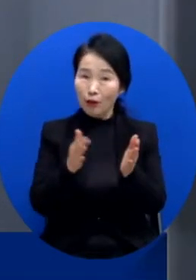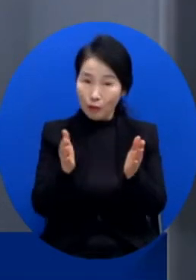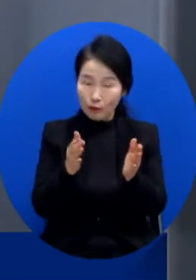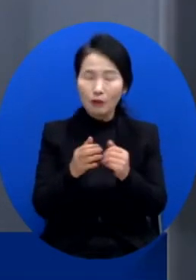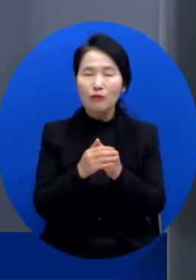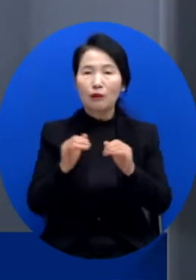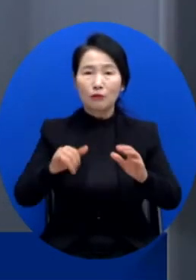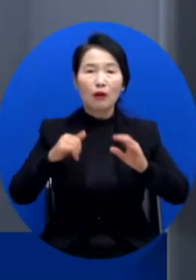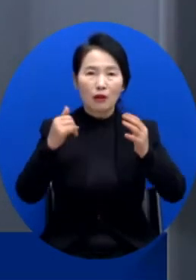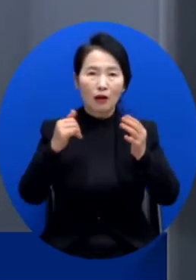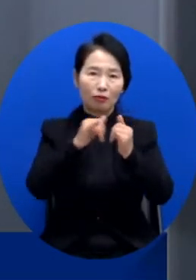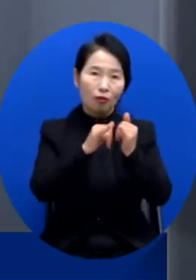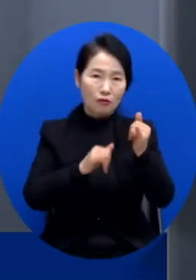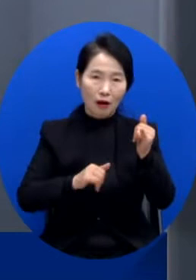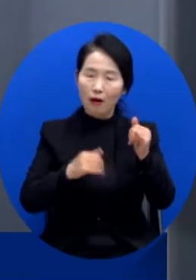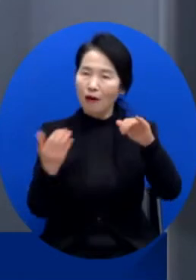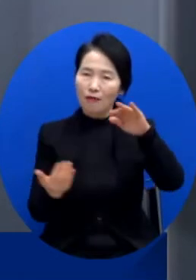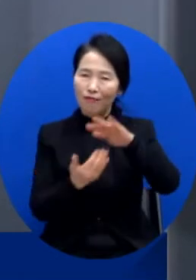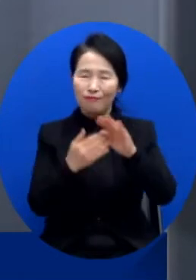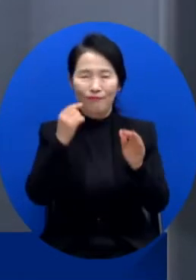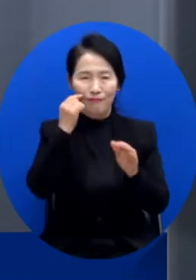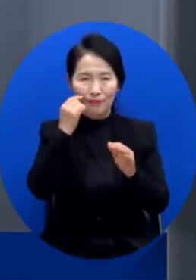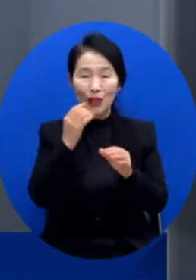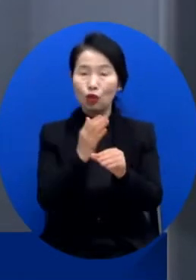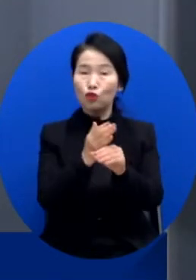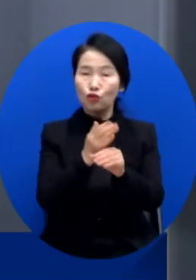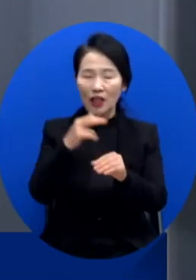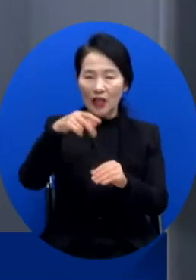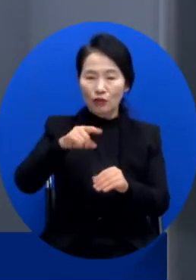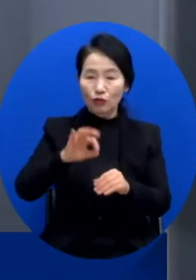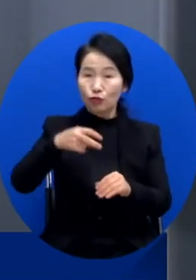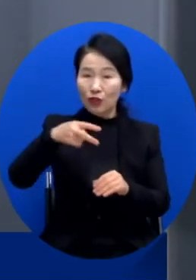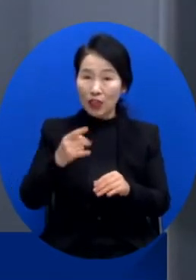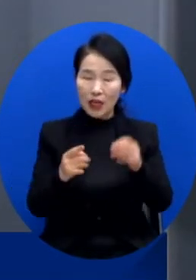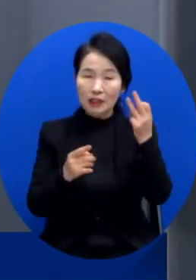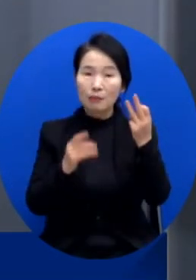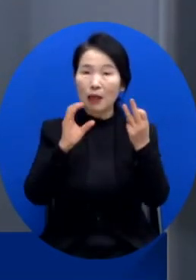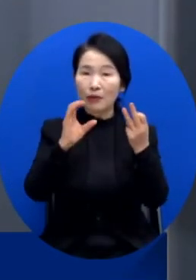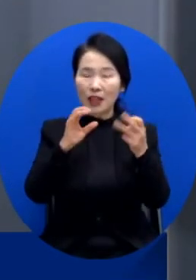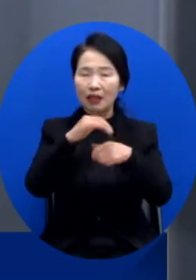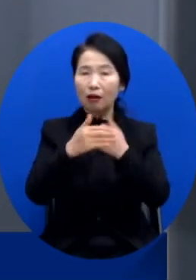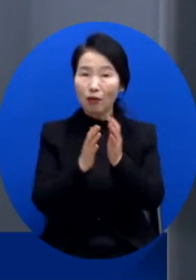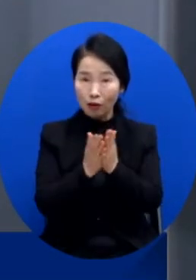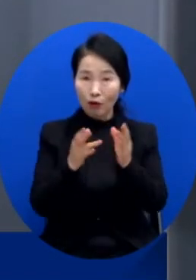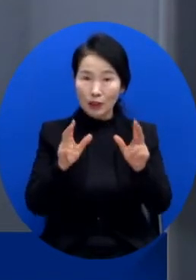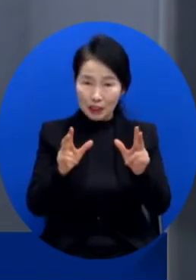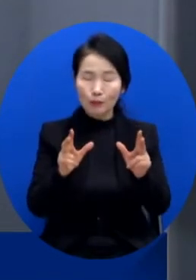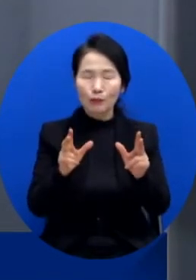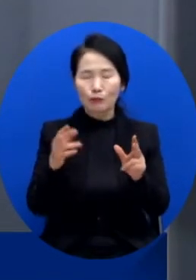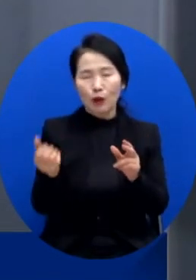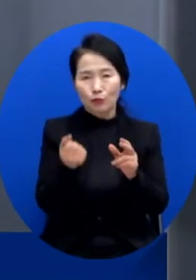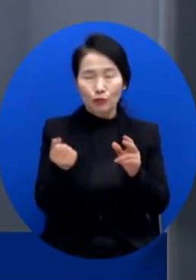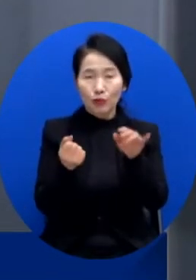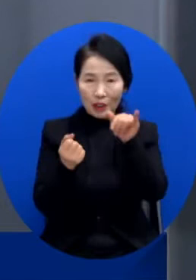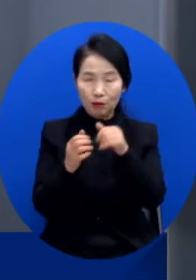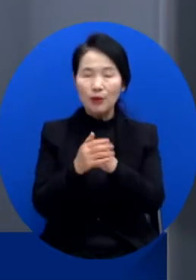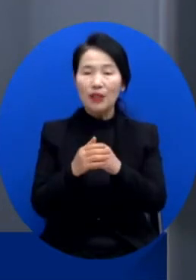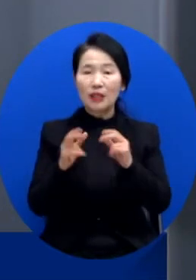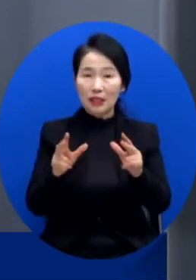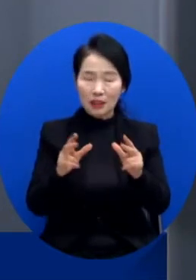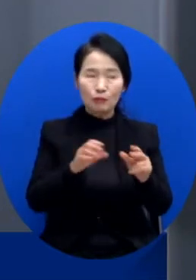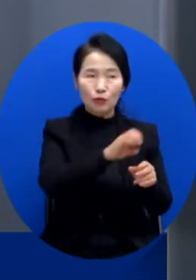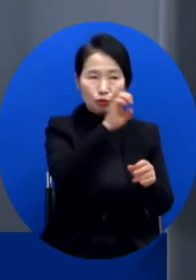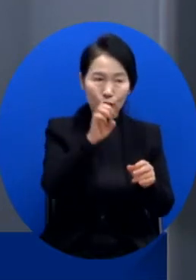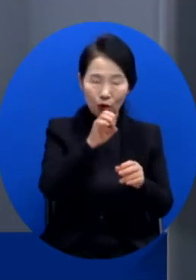세상의 역사가 이루어지지가 않았거든요. 중세의 성경, 그러니까 13세기부터의 성경을 가지고 있고요. 현대까지 다양하게 유럽이라든가